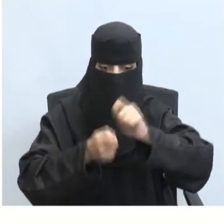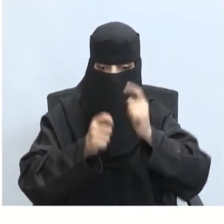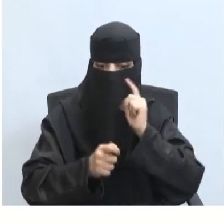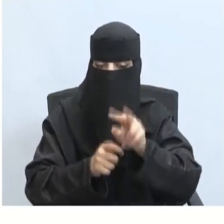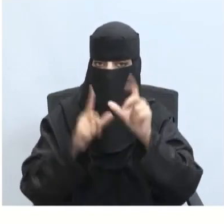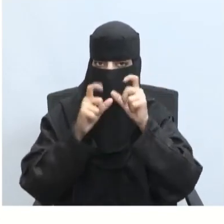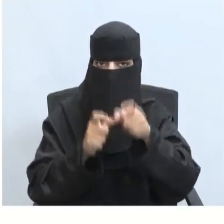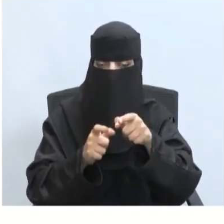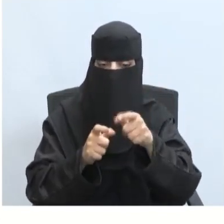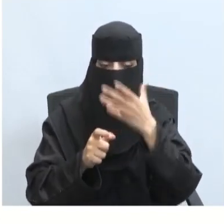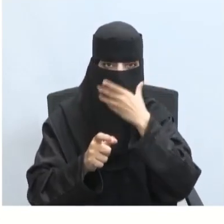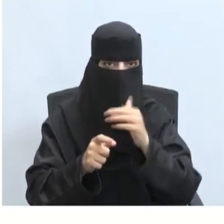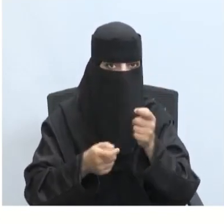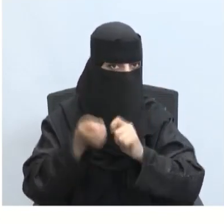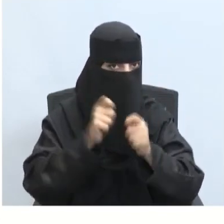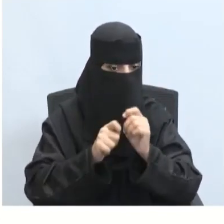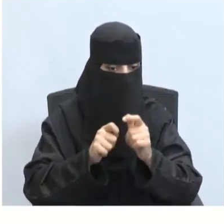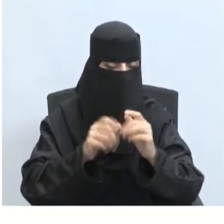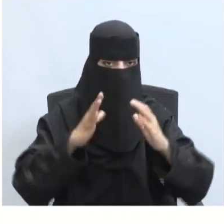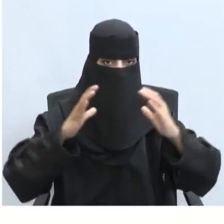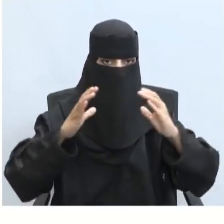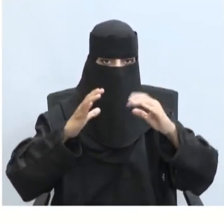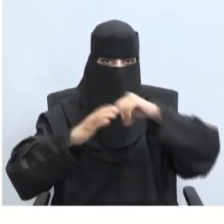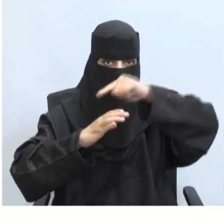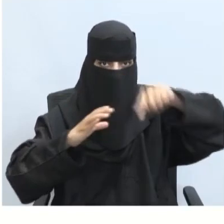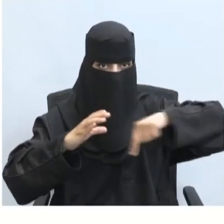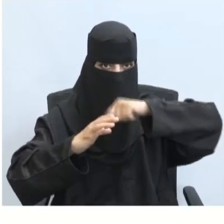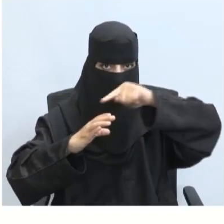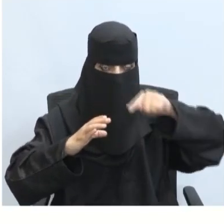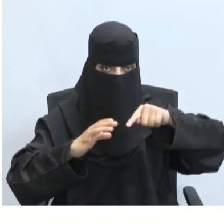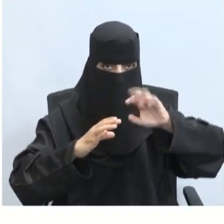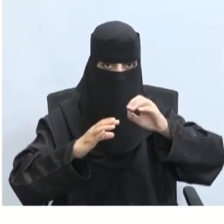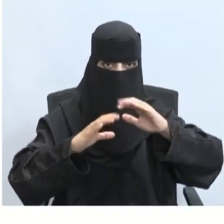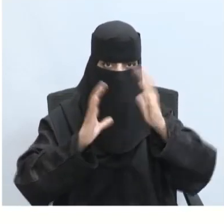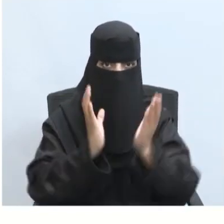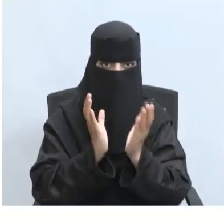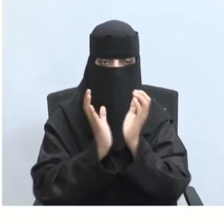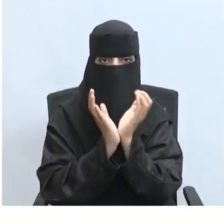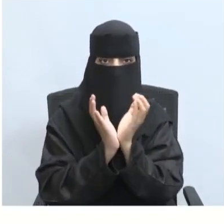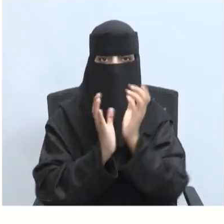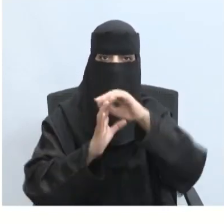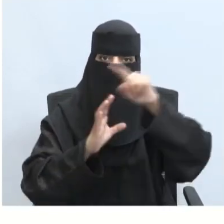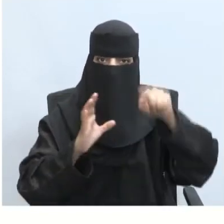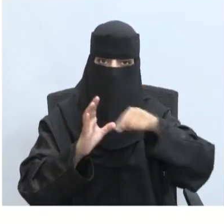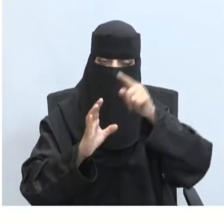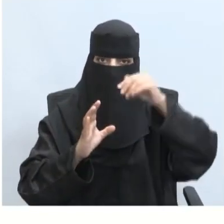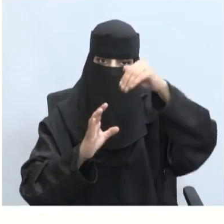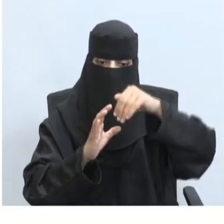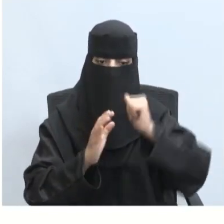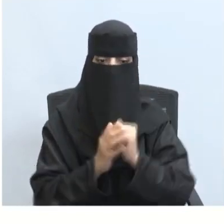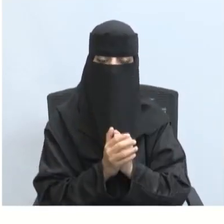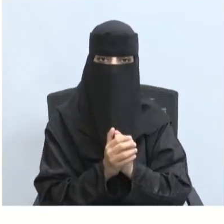العين هي على هيئه وعاء كروي اذا العين البصريه تكون على هيئه وعاء